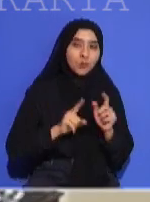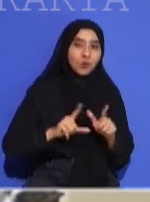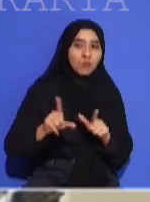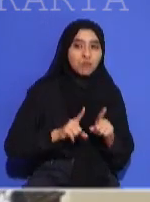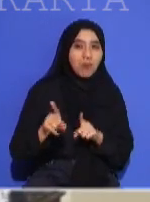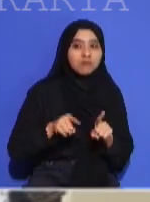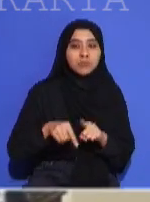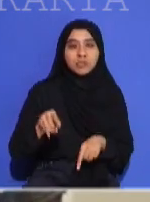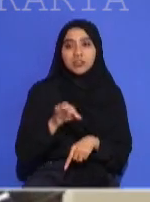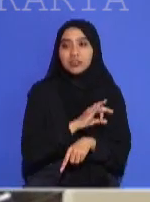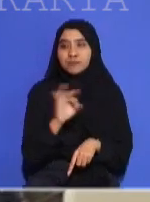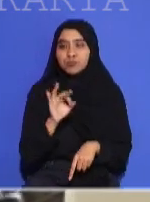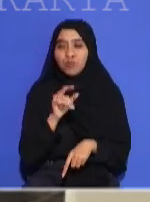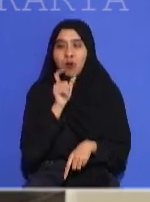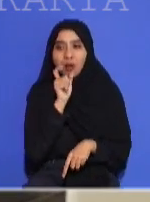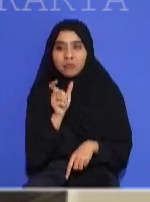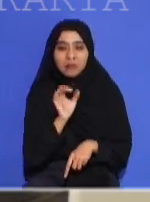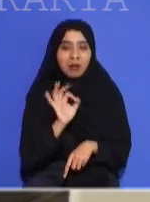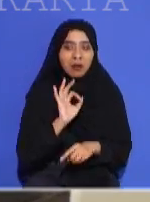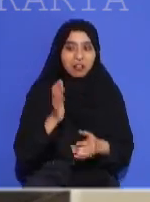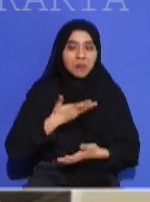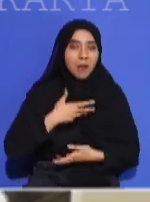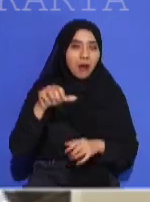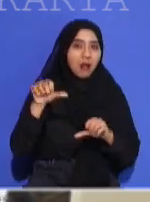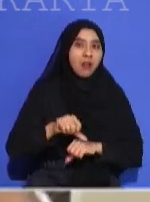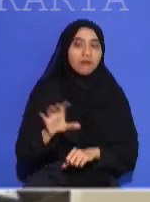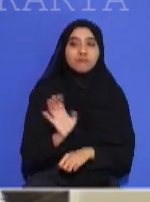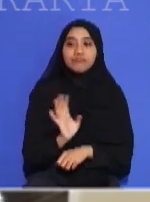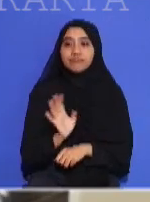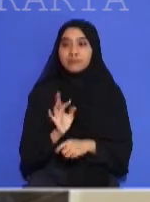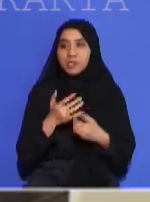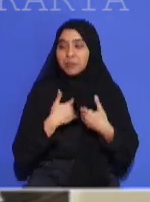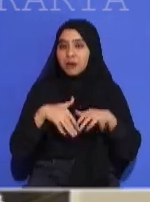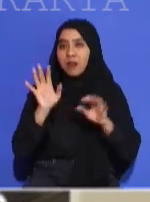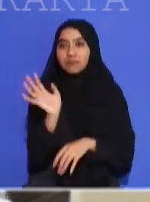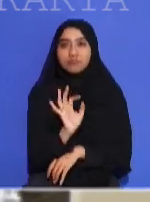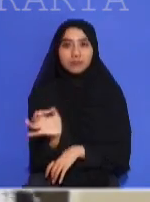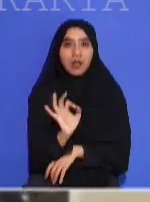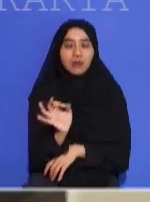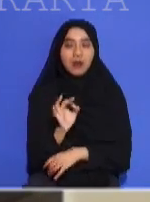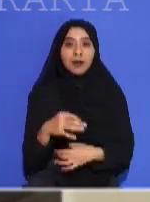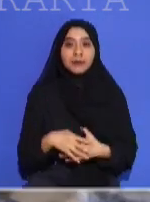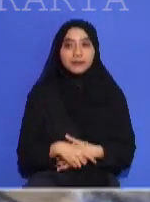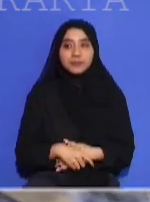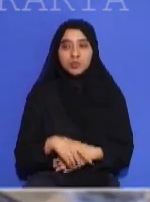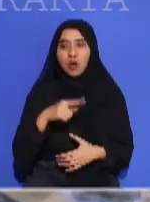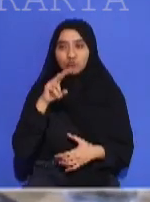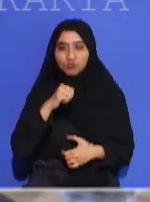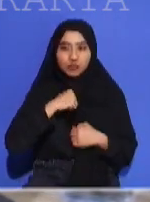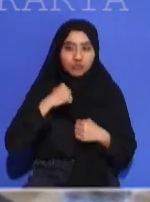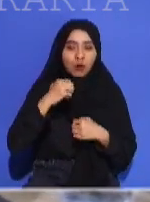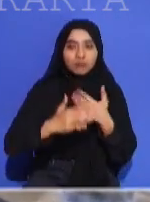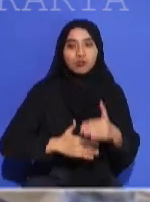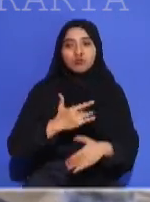ada kata nerimo, tidak ada kata menyerah sampai pada titik darah penghabisan. Kepala